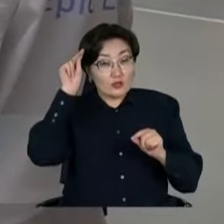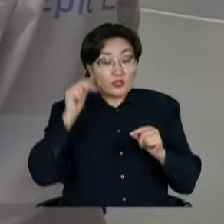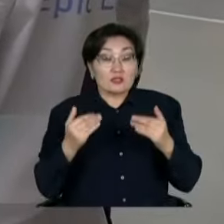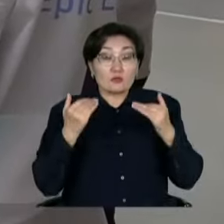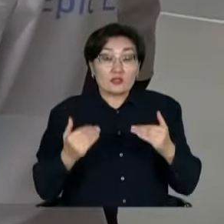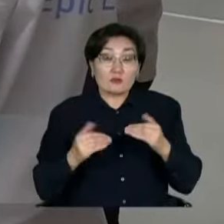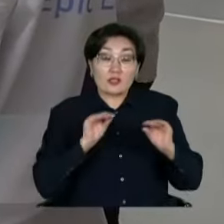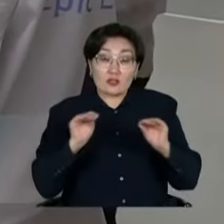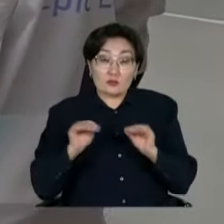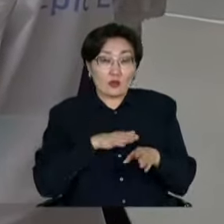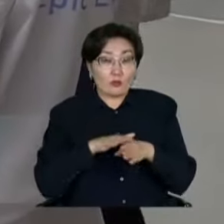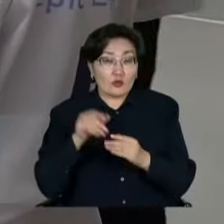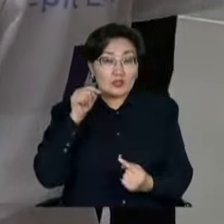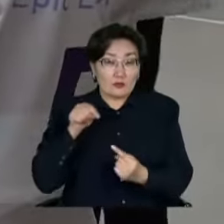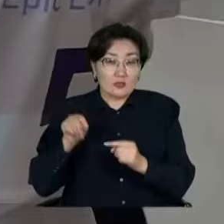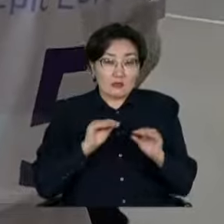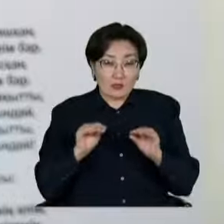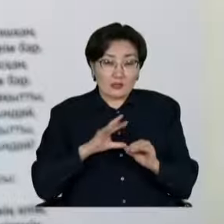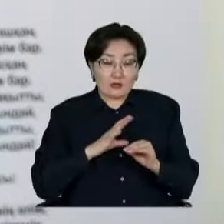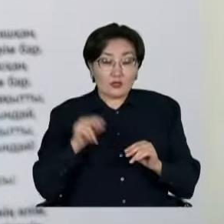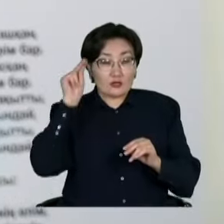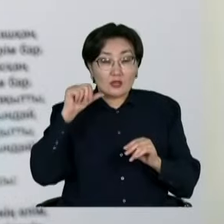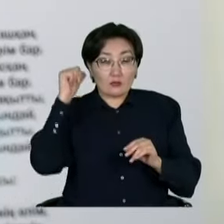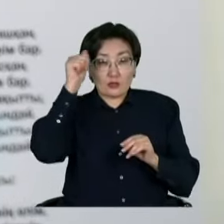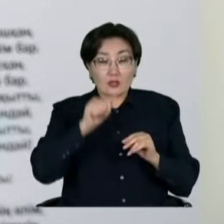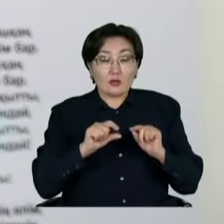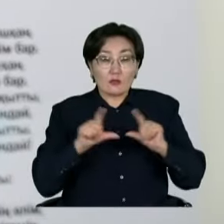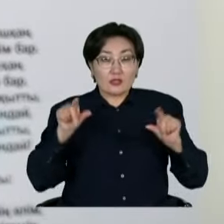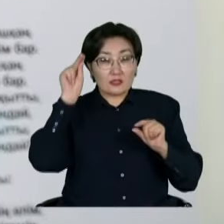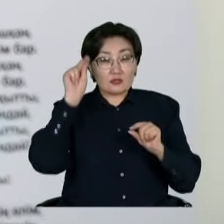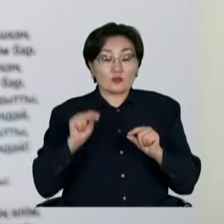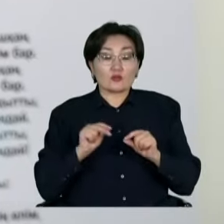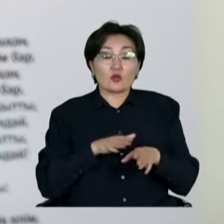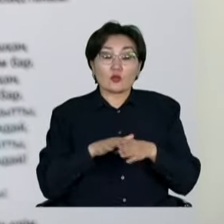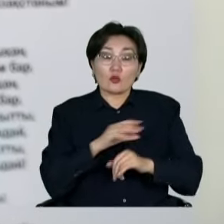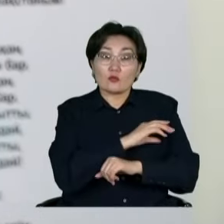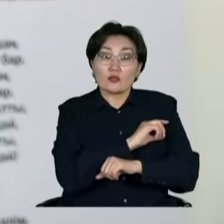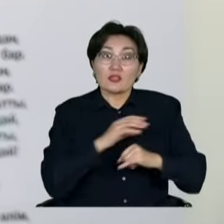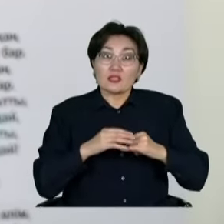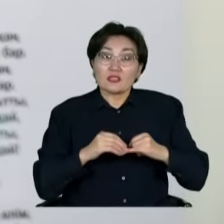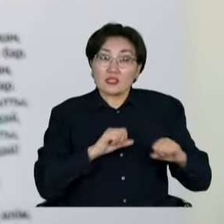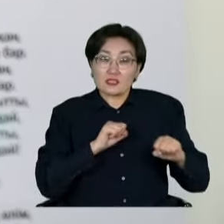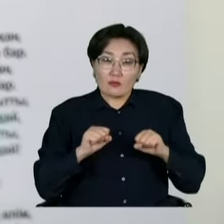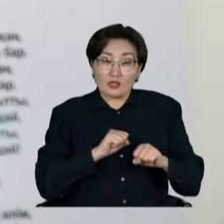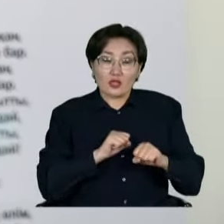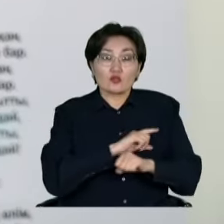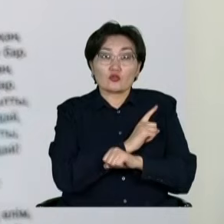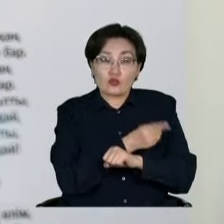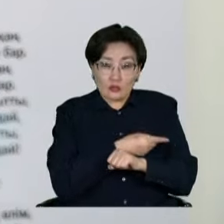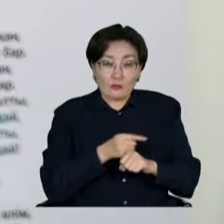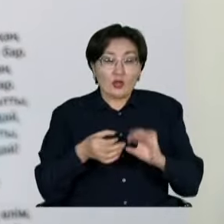заманауи құрылғылармен жабдықталған. Биылғы оқу жылында мектебіміз толық сейсмикалық күшейту және күрделі жөндеуден өтті. Мектебіміз толық